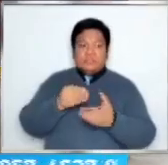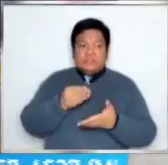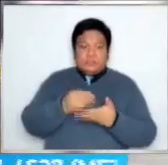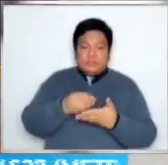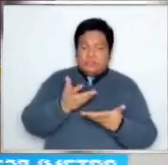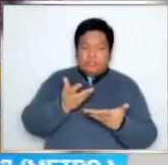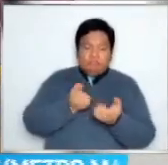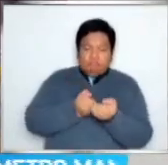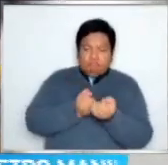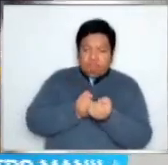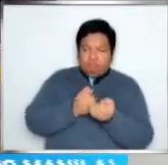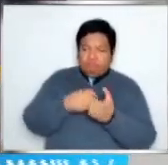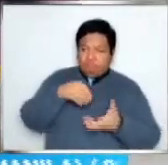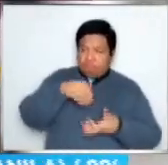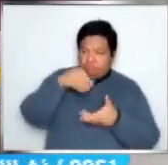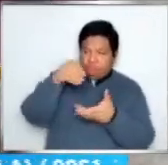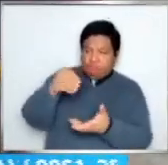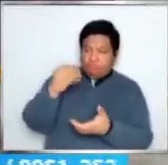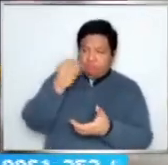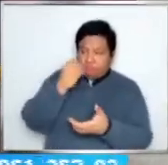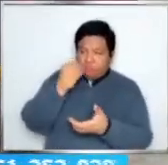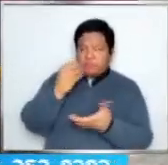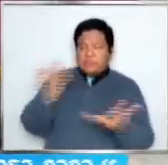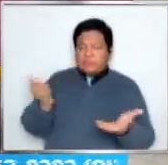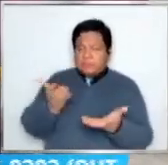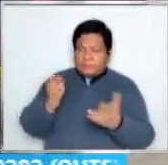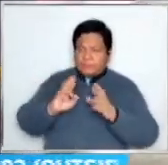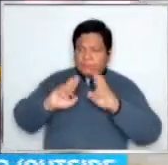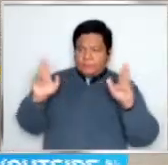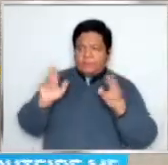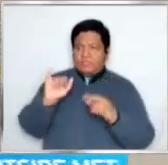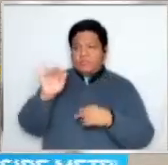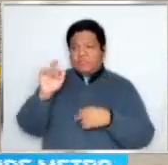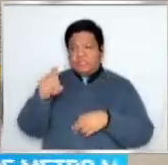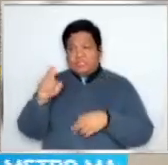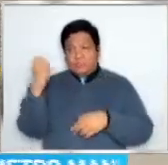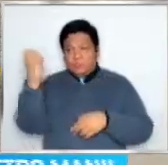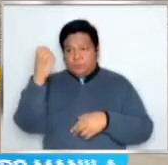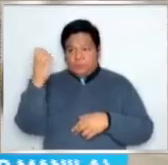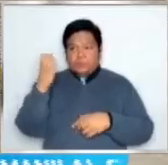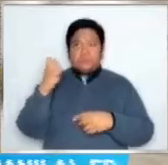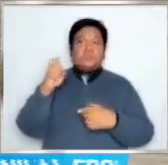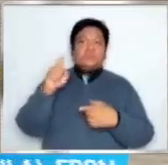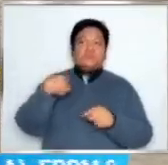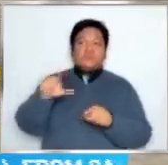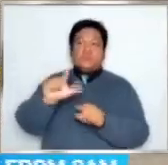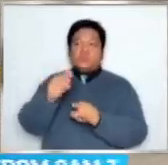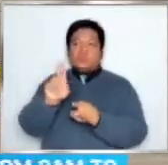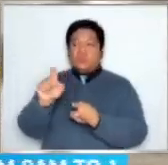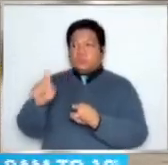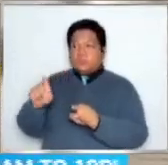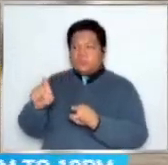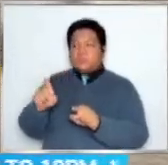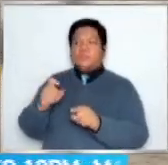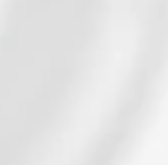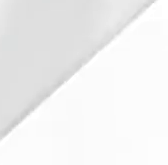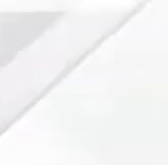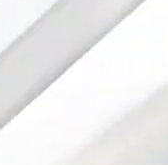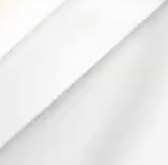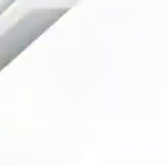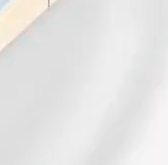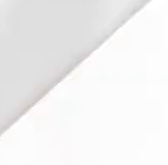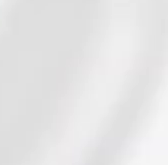na dito sa national level para in case na kailanganin ng ating mga local government units ang augmentation, maipapadala po natin